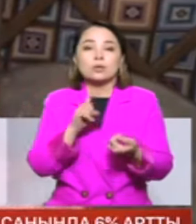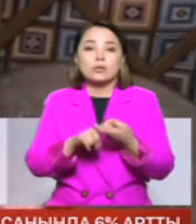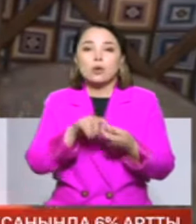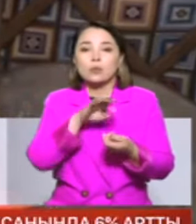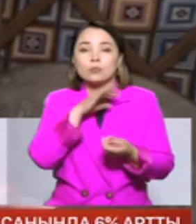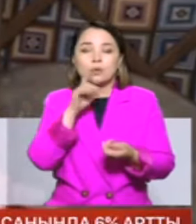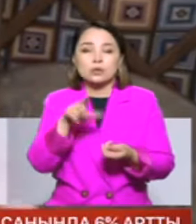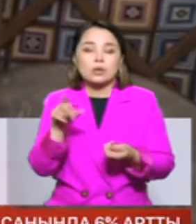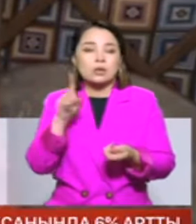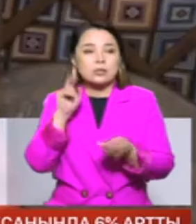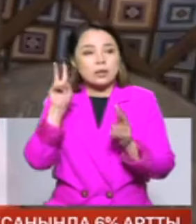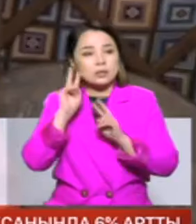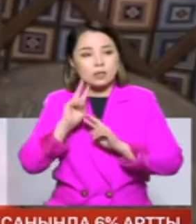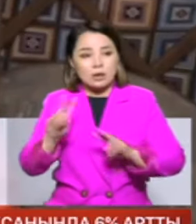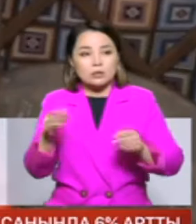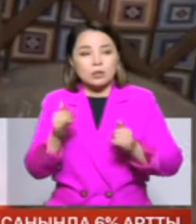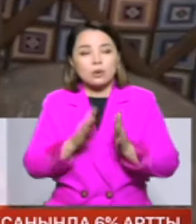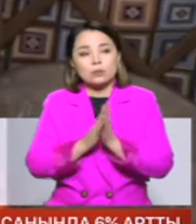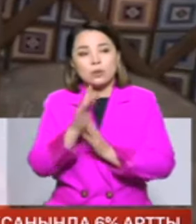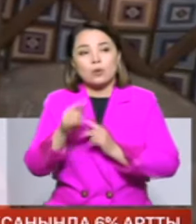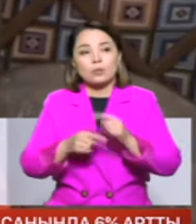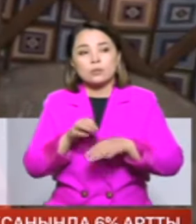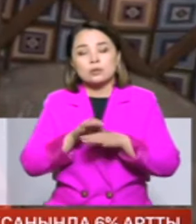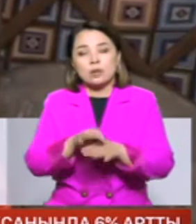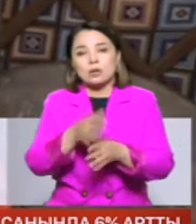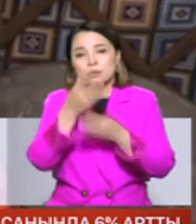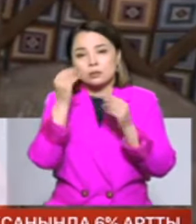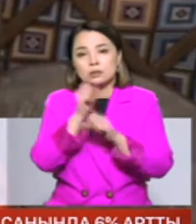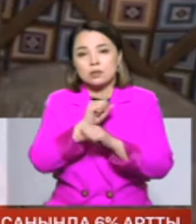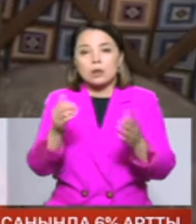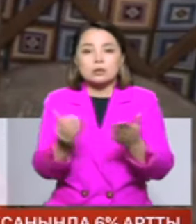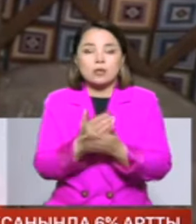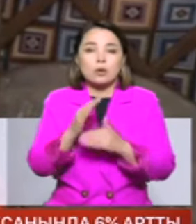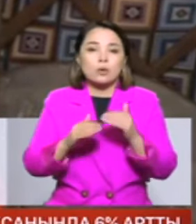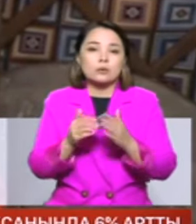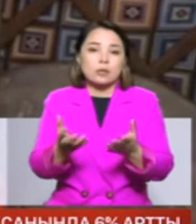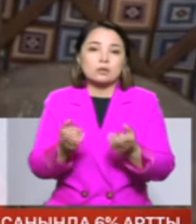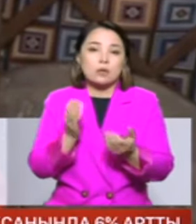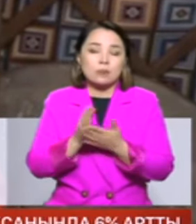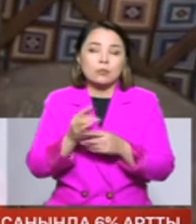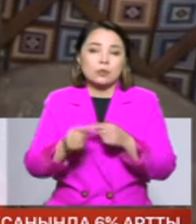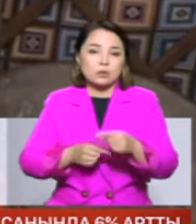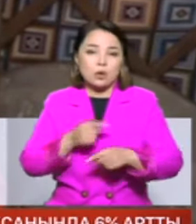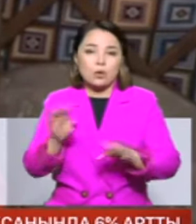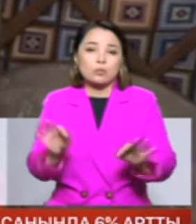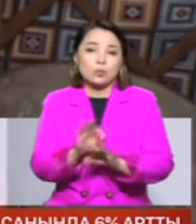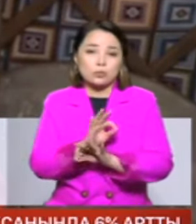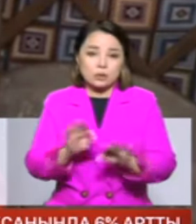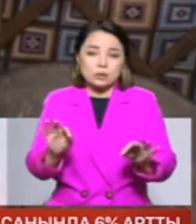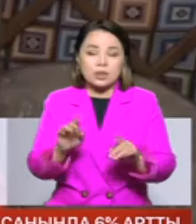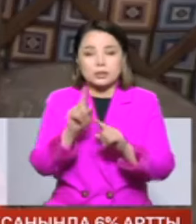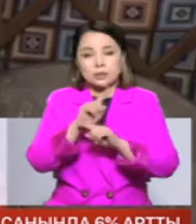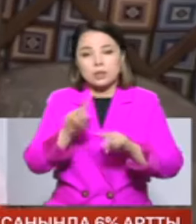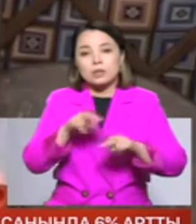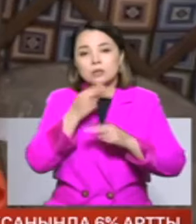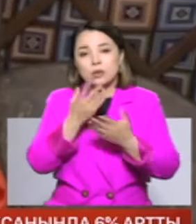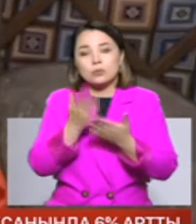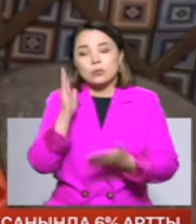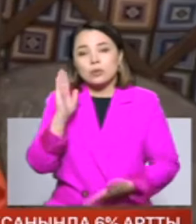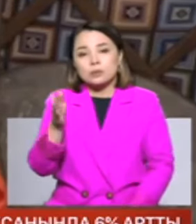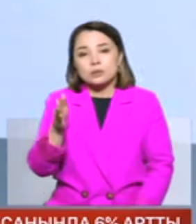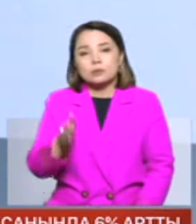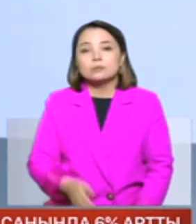көбін жастар білмейді. Сондықтан өскелең ұрпақ ұмытпасын деп қайтадан қолға алдық. Алда дәстүрлі музыкаға ерекше мән береміз.